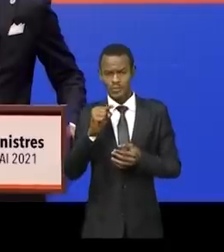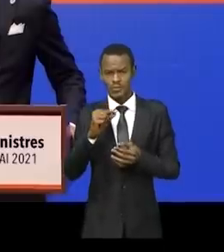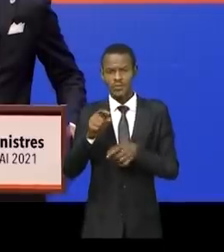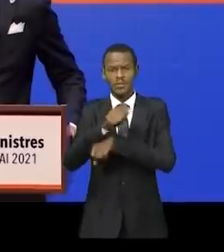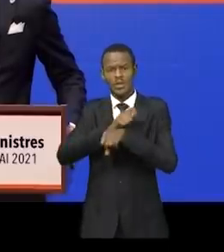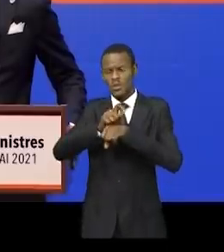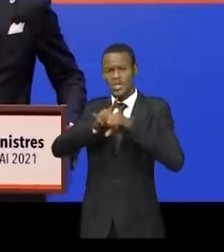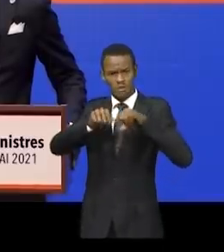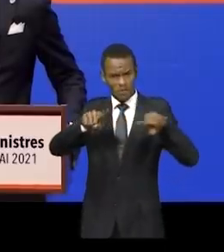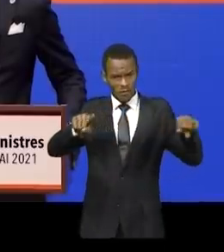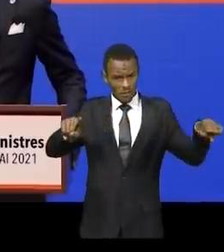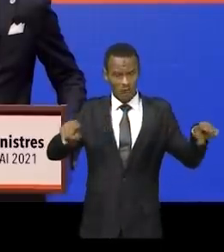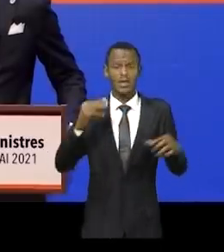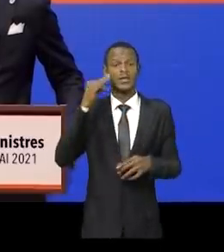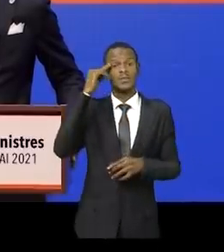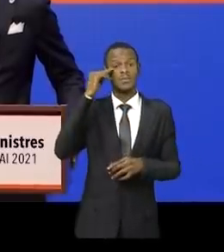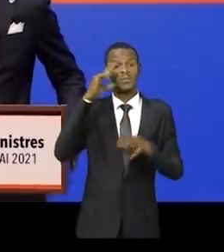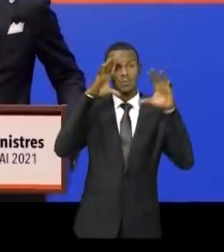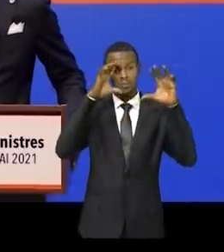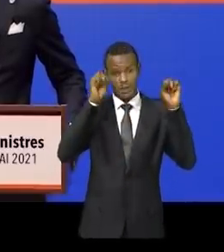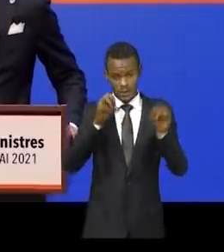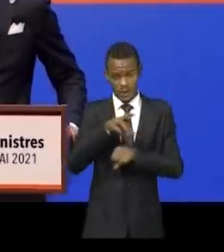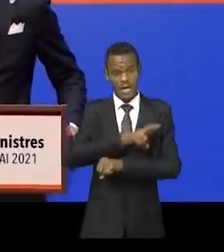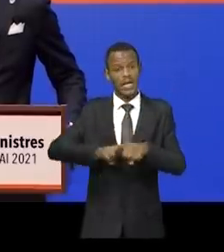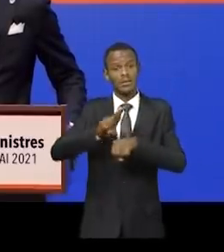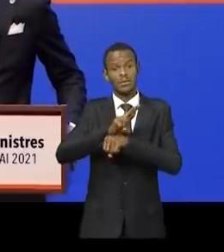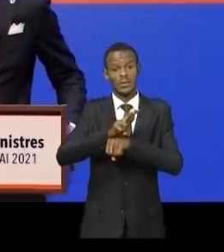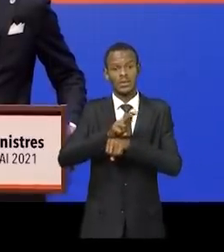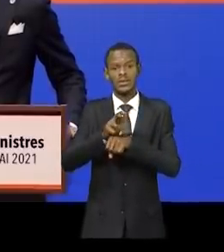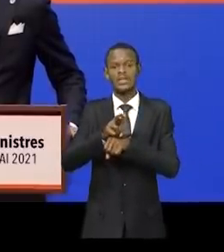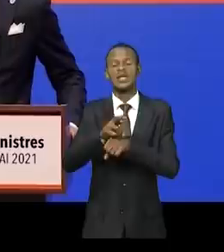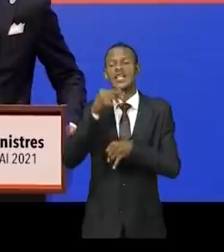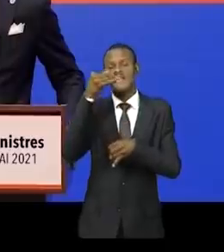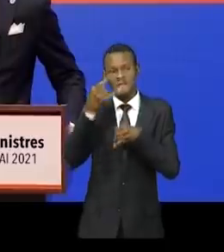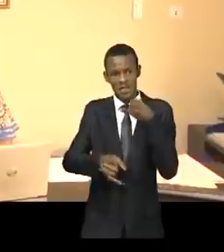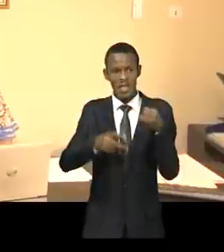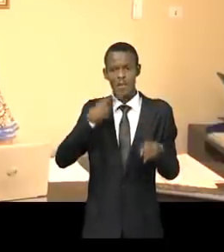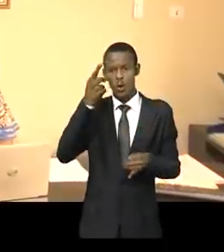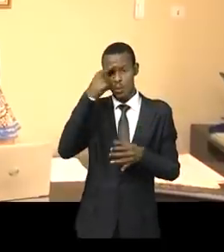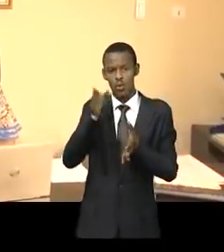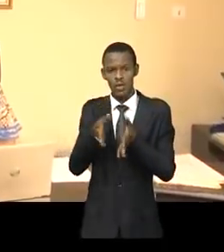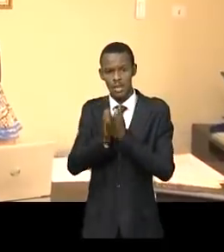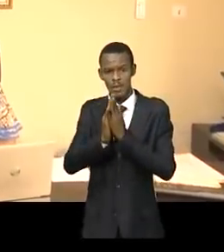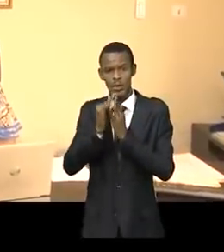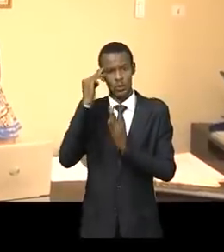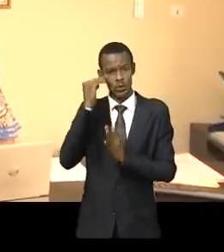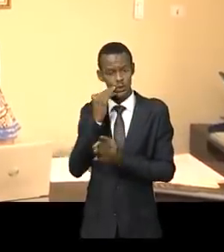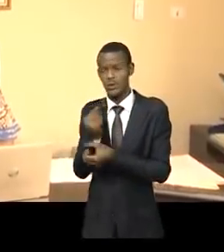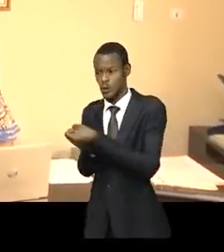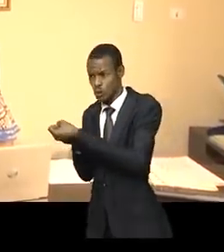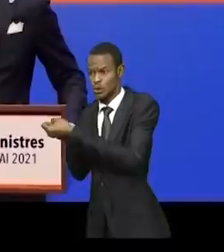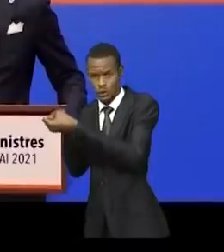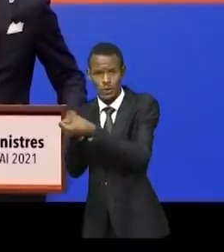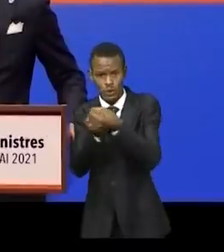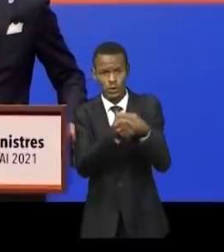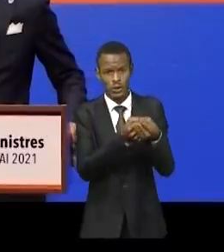son propos en informant le Conseil des ministres de sa volonté de mettre en œuvre le plan de développement de nos territoires. Il sera